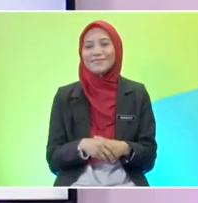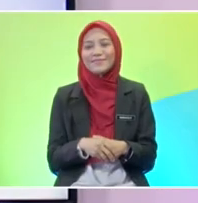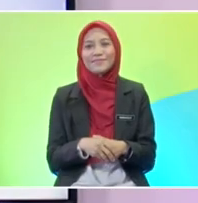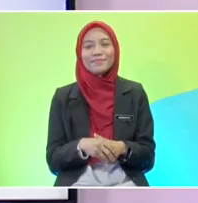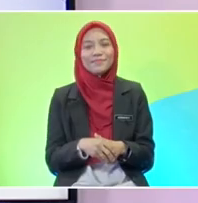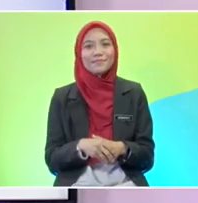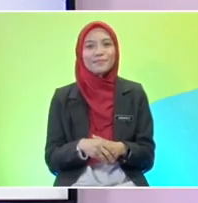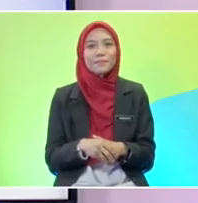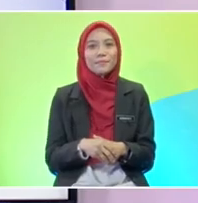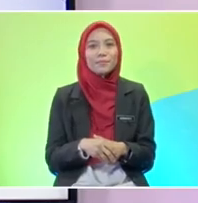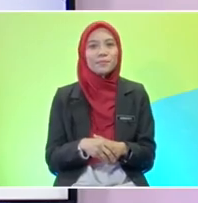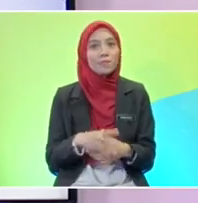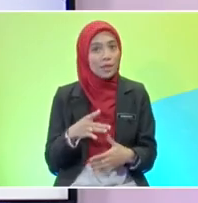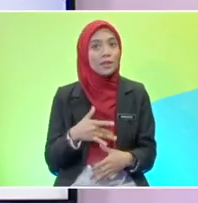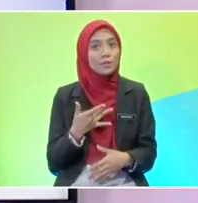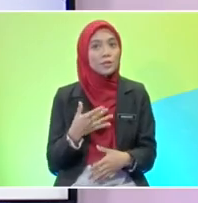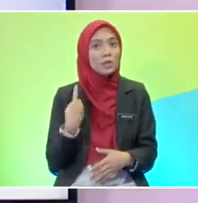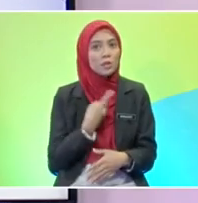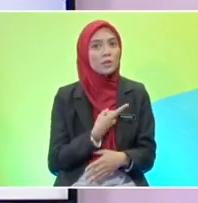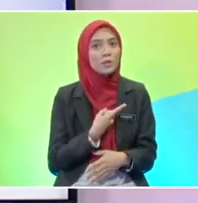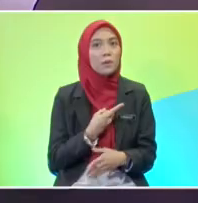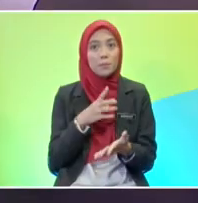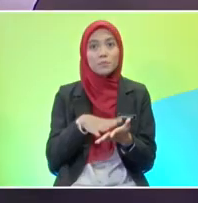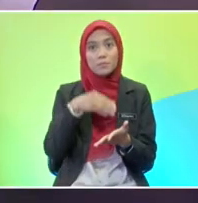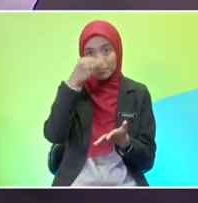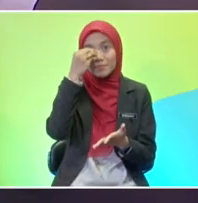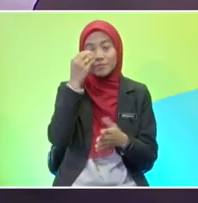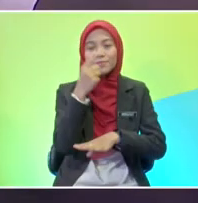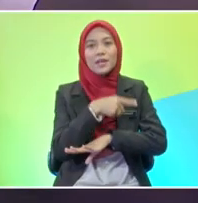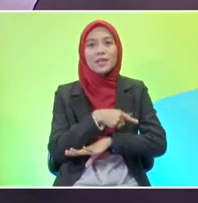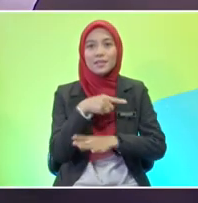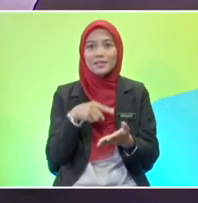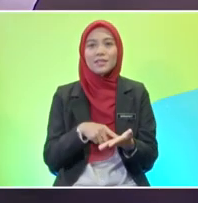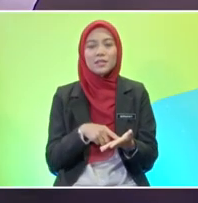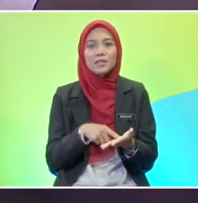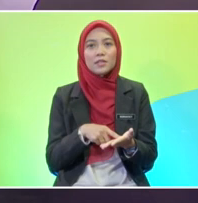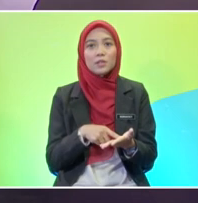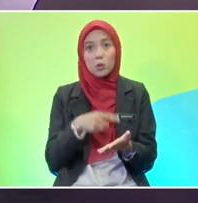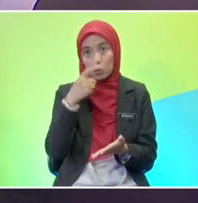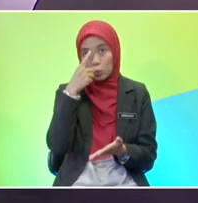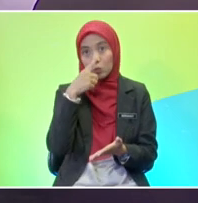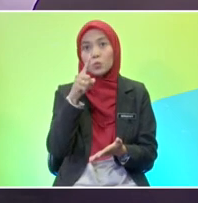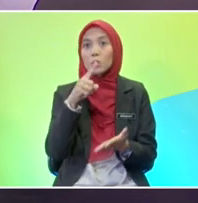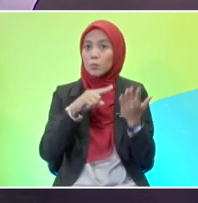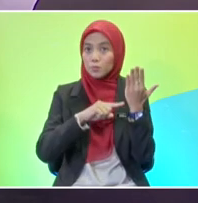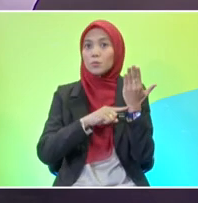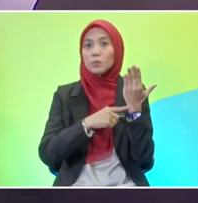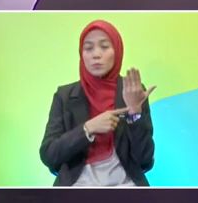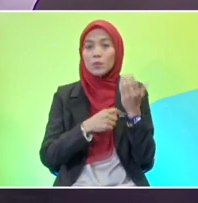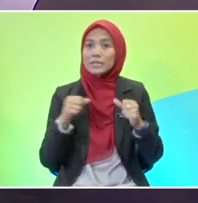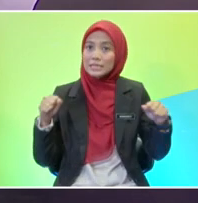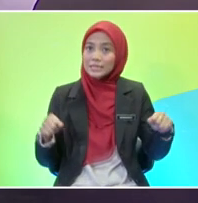baiklah untuk memulihkan sesi pembelajaran kita pada hari ini pengenalan seni